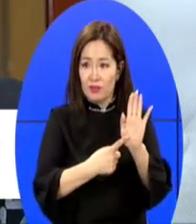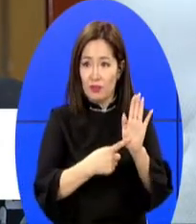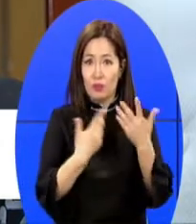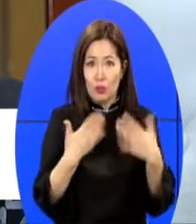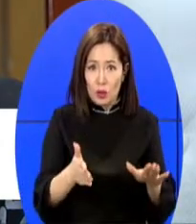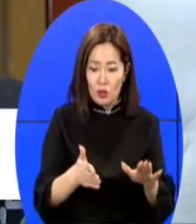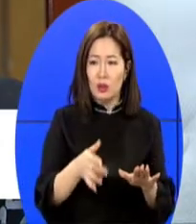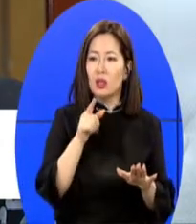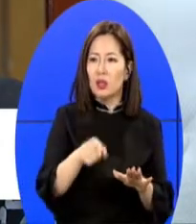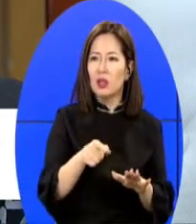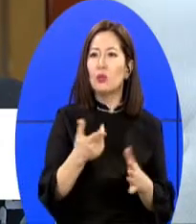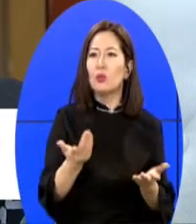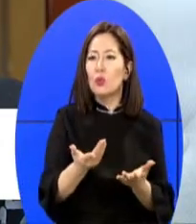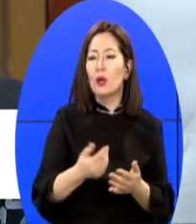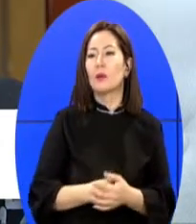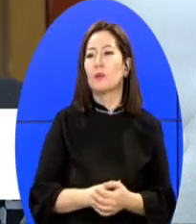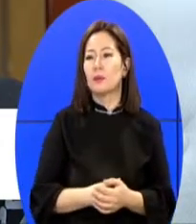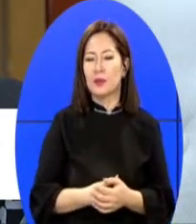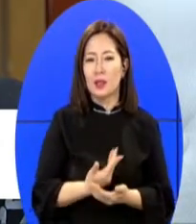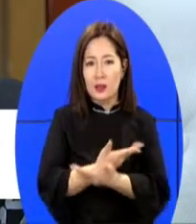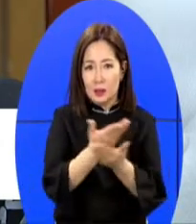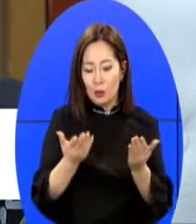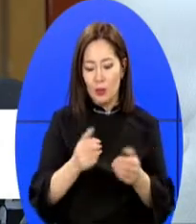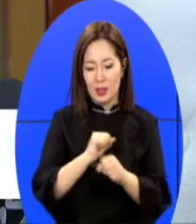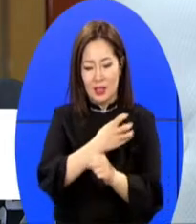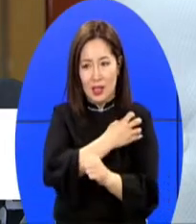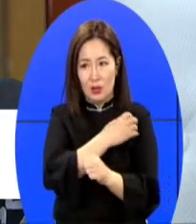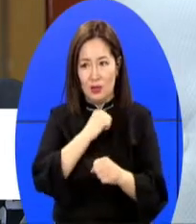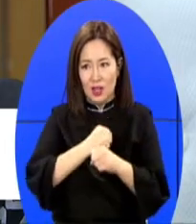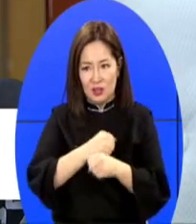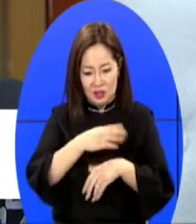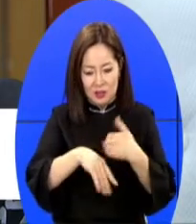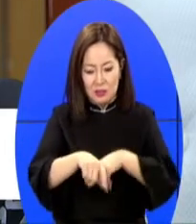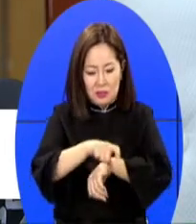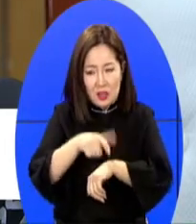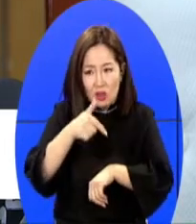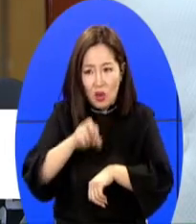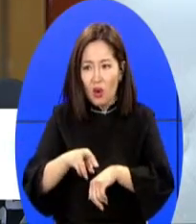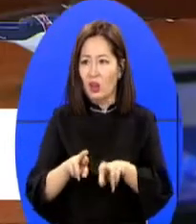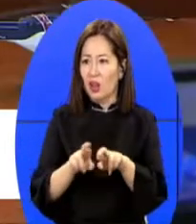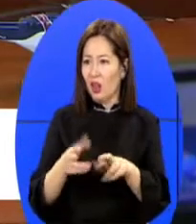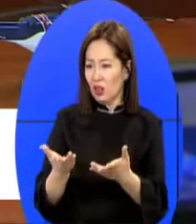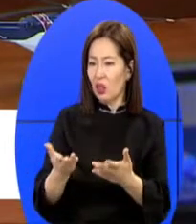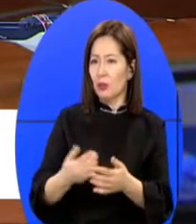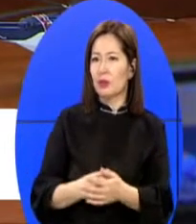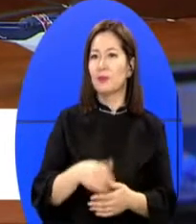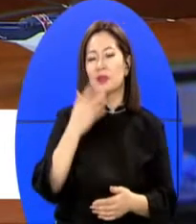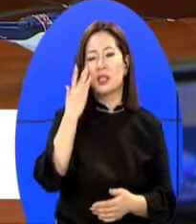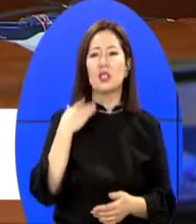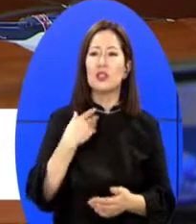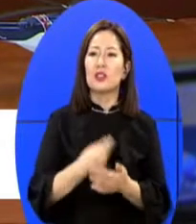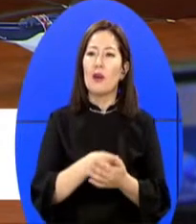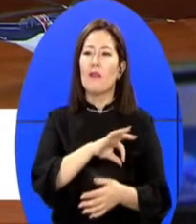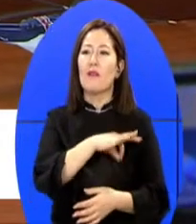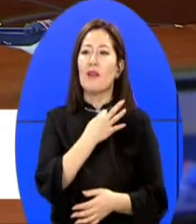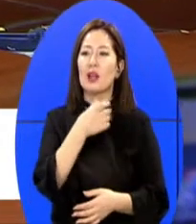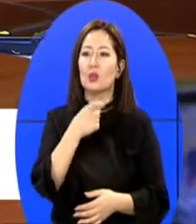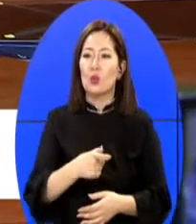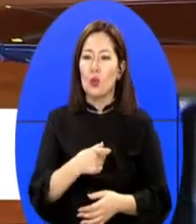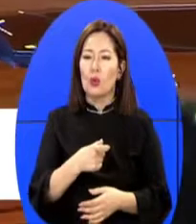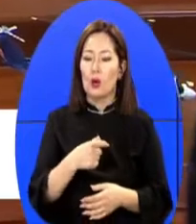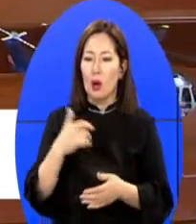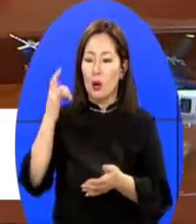юм бол энэ та бүхний энэ хариуцлагатай үед ажиллаж байгаа мэрэгжлийн гол ялгарал байх юм аа Францын иргэн